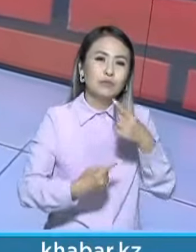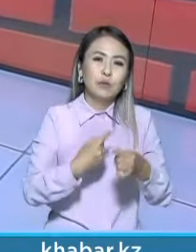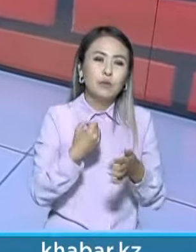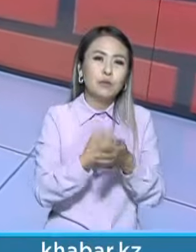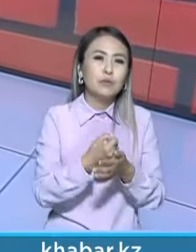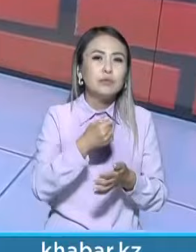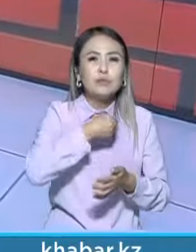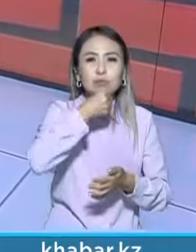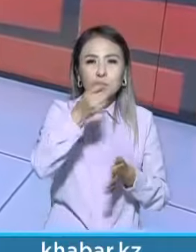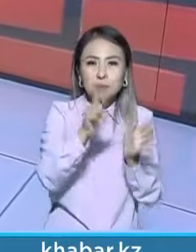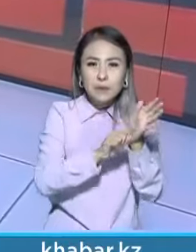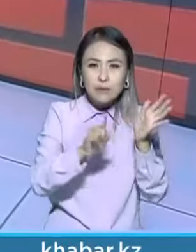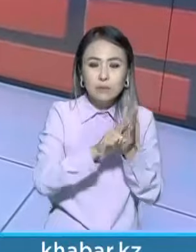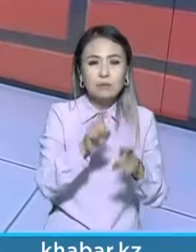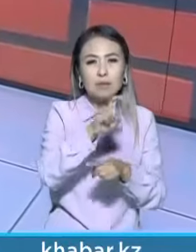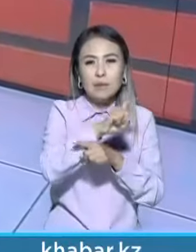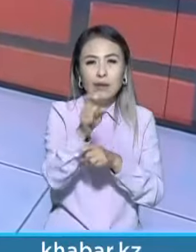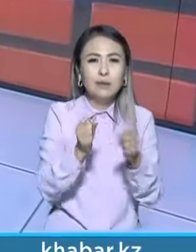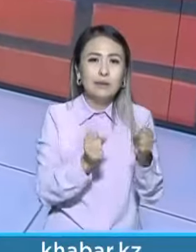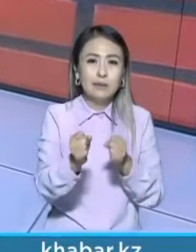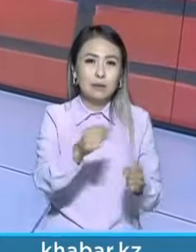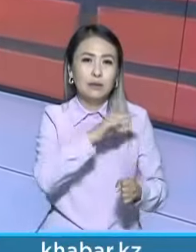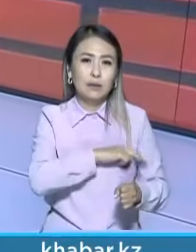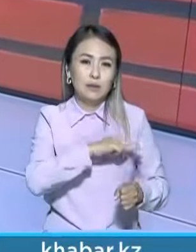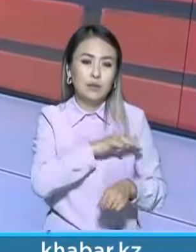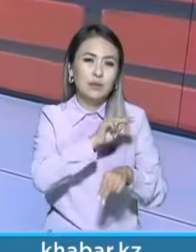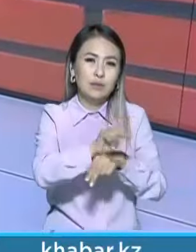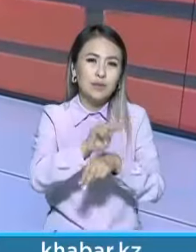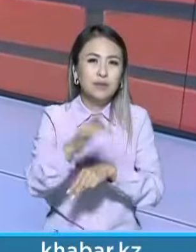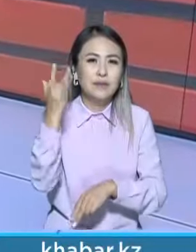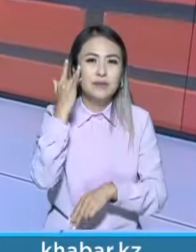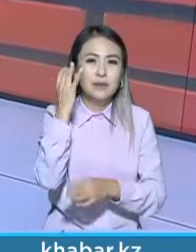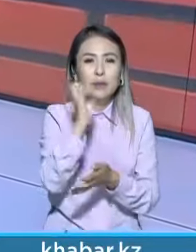жасына жетсе де, кран басқарып өзге жұмысшылармен тәжірибесін бөлісіп жүр.